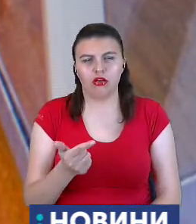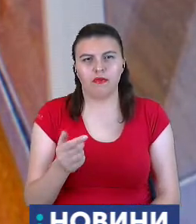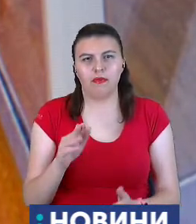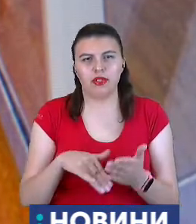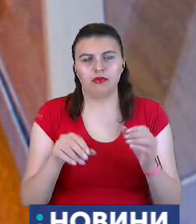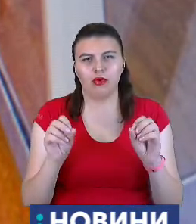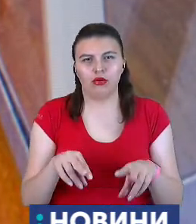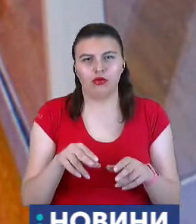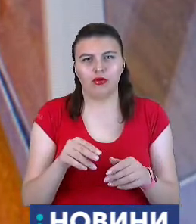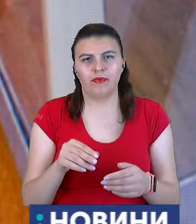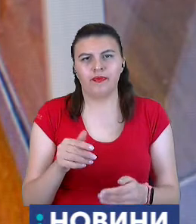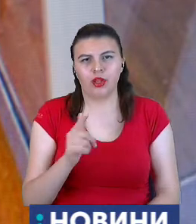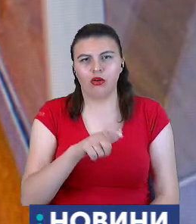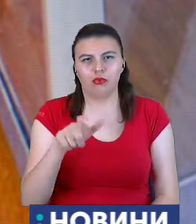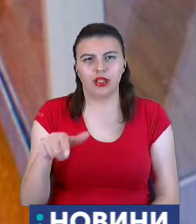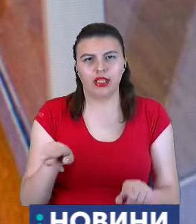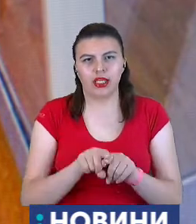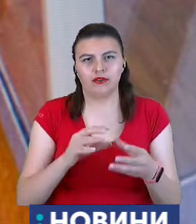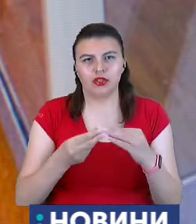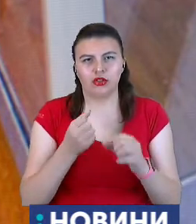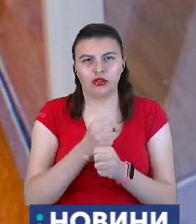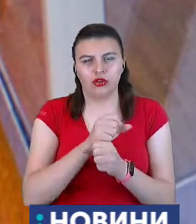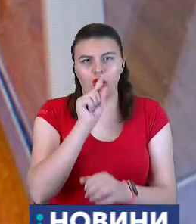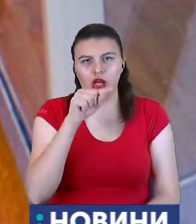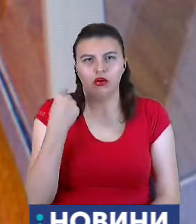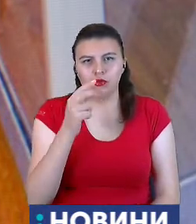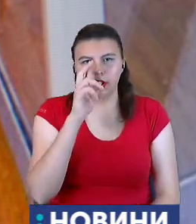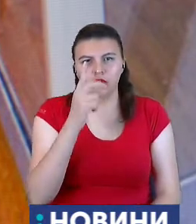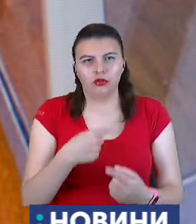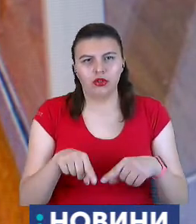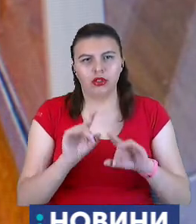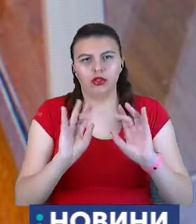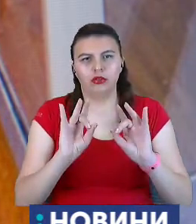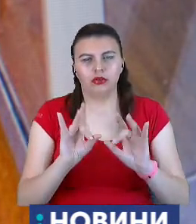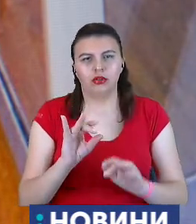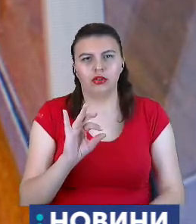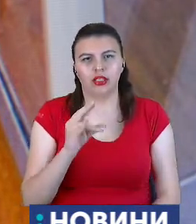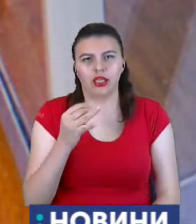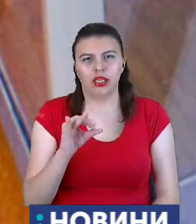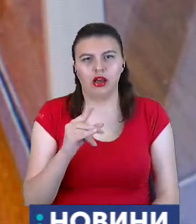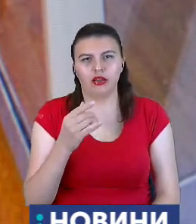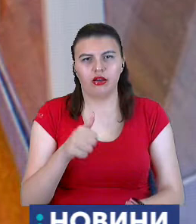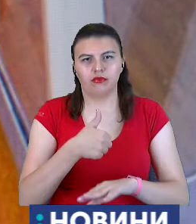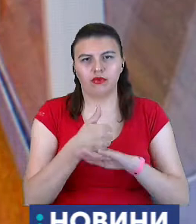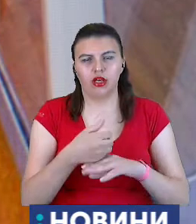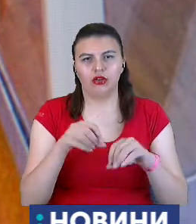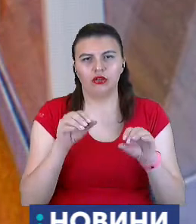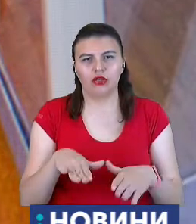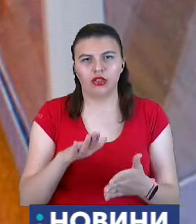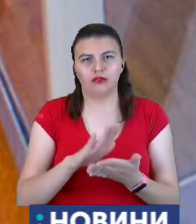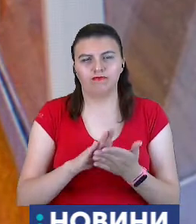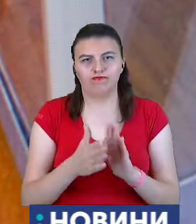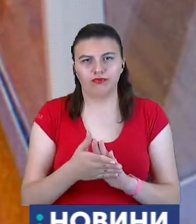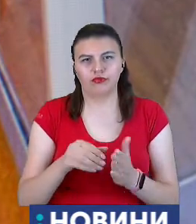повторно зробили у Луганській облдержадміністрації, розповів її очільник Сергій Гайдай. рішення ухвалювали, ґрунтуючись